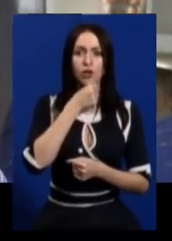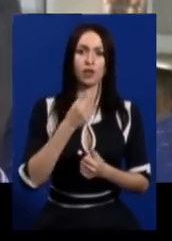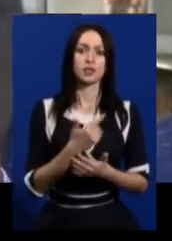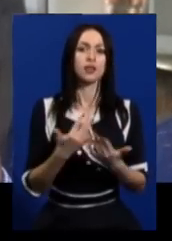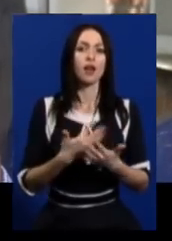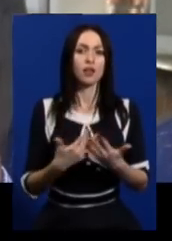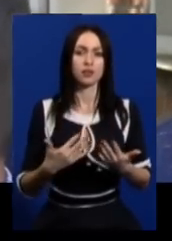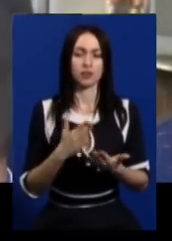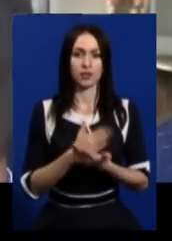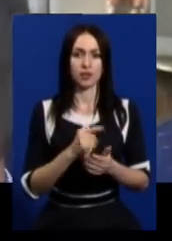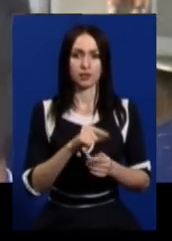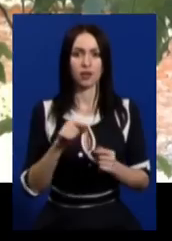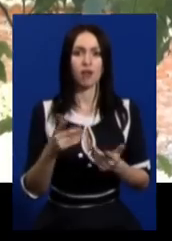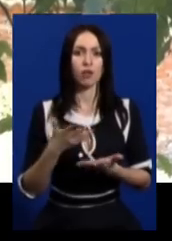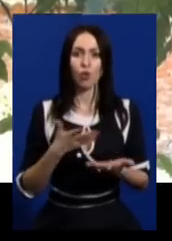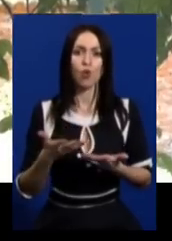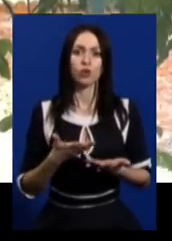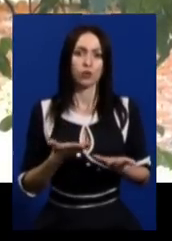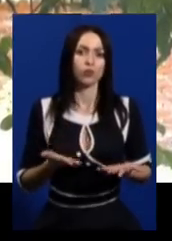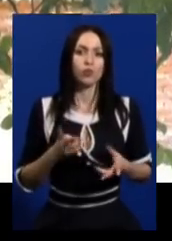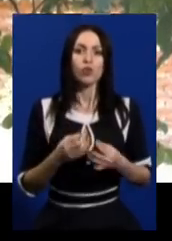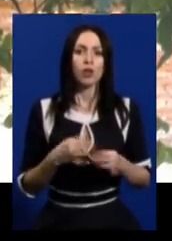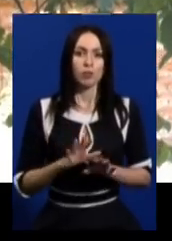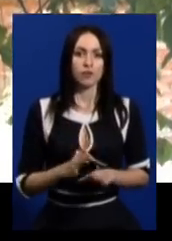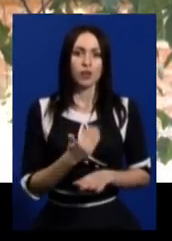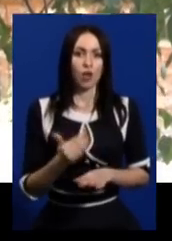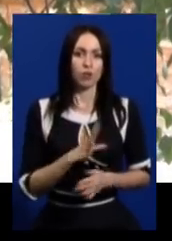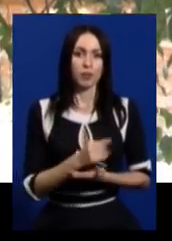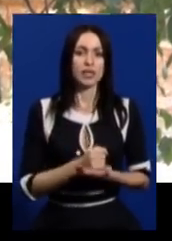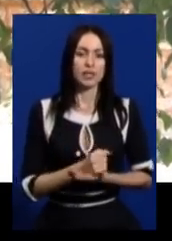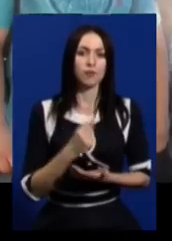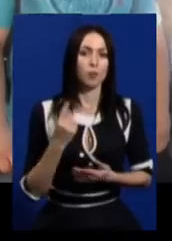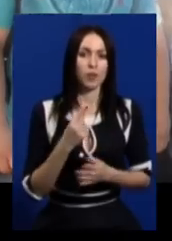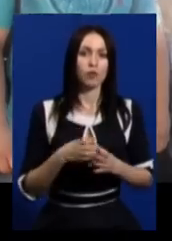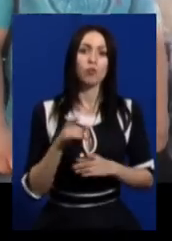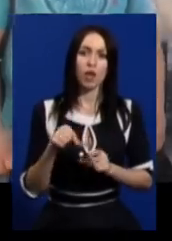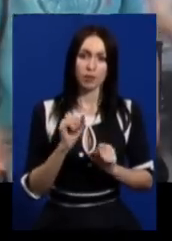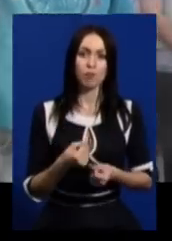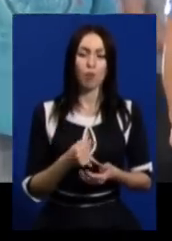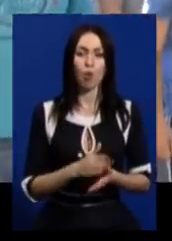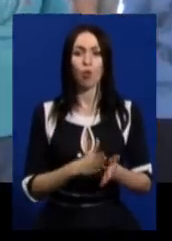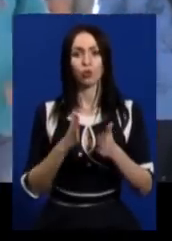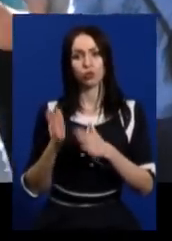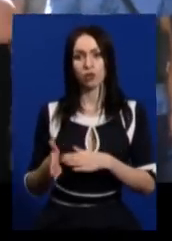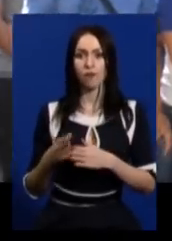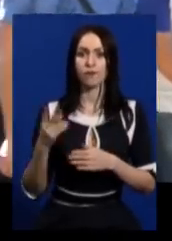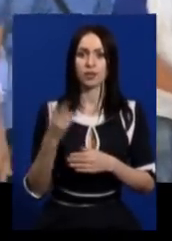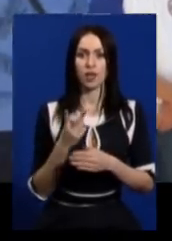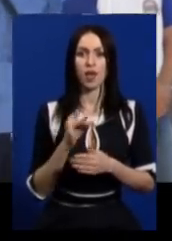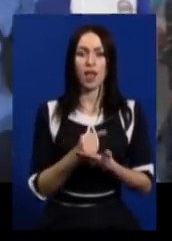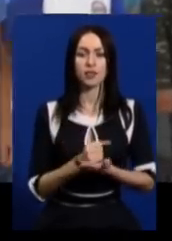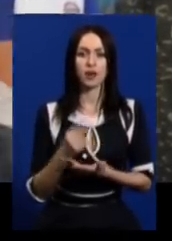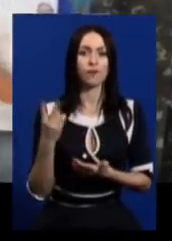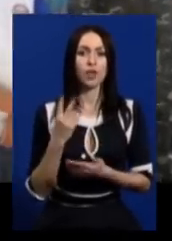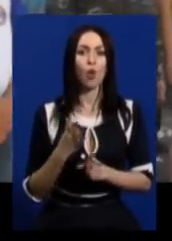несколько аспектів, які ну, не дозволяють їм бути резервістами першої очереди. Вони можуть бути, вони переходять в резерв